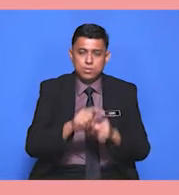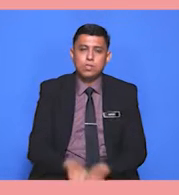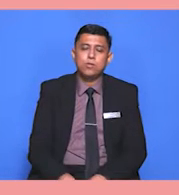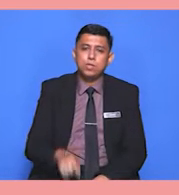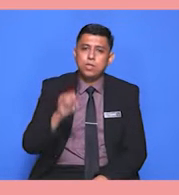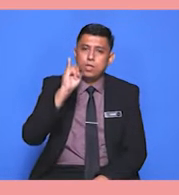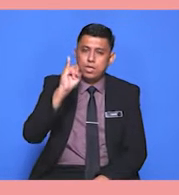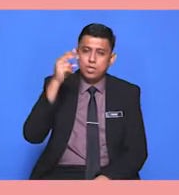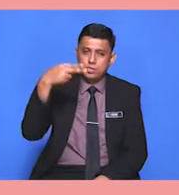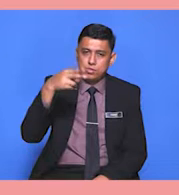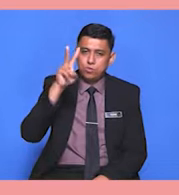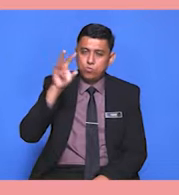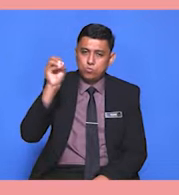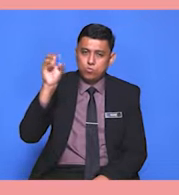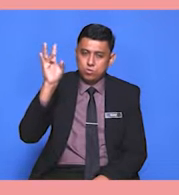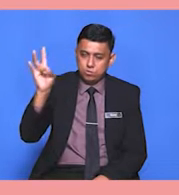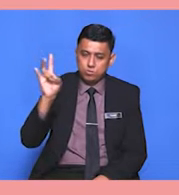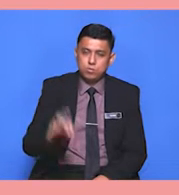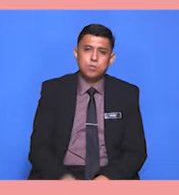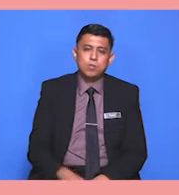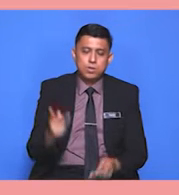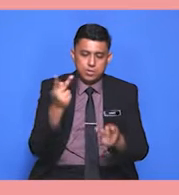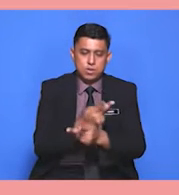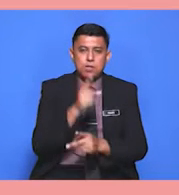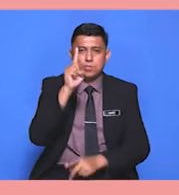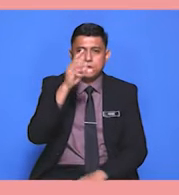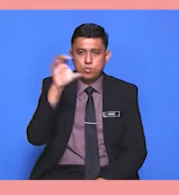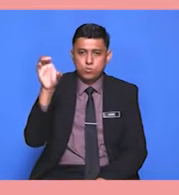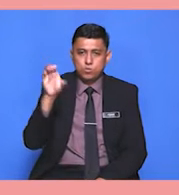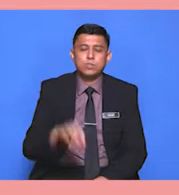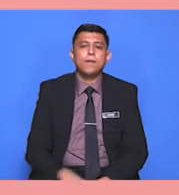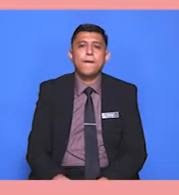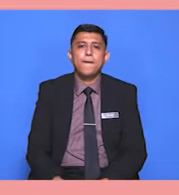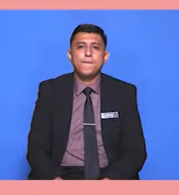harga tahun 2007 dan didarabkan 100.